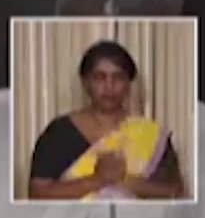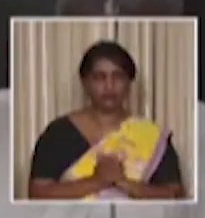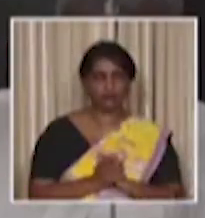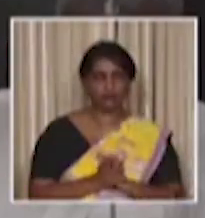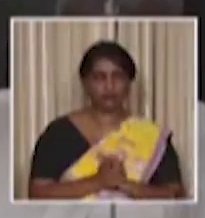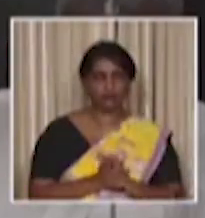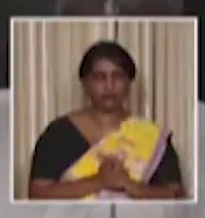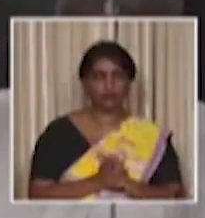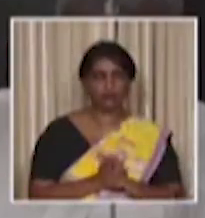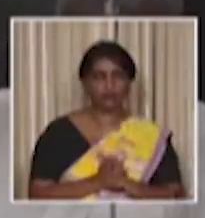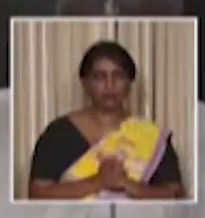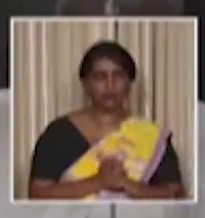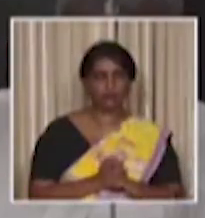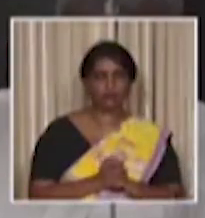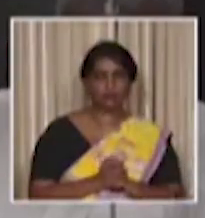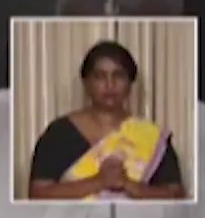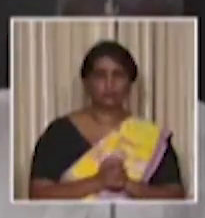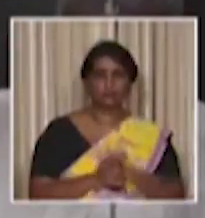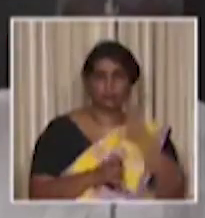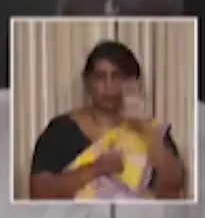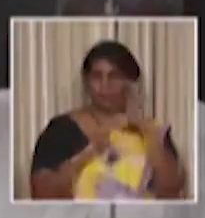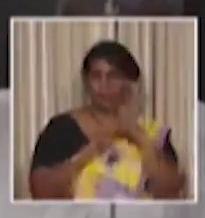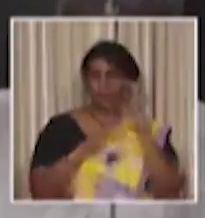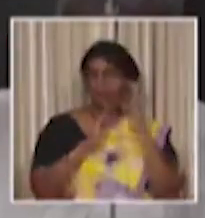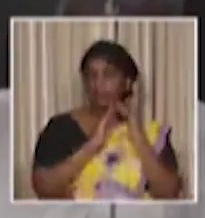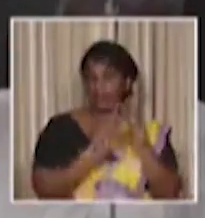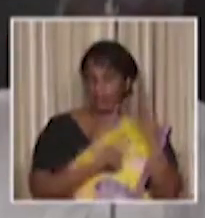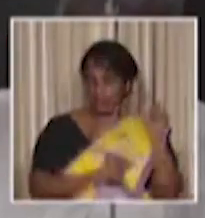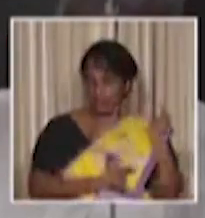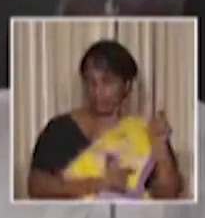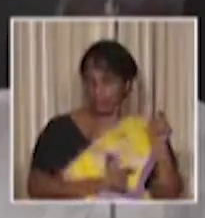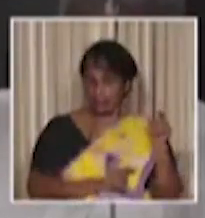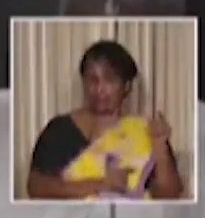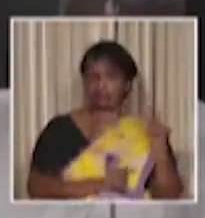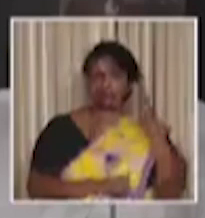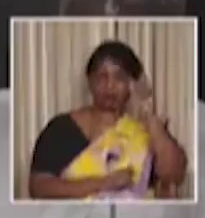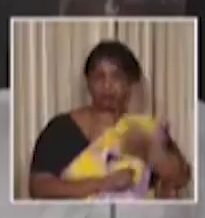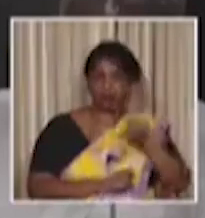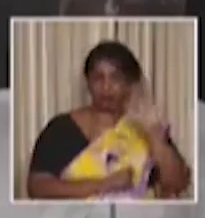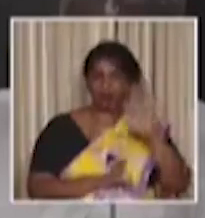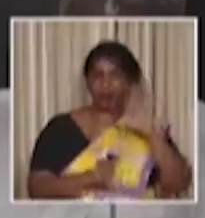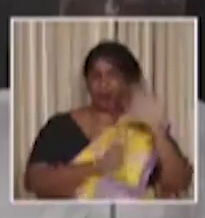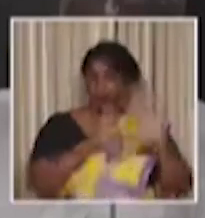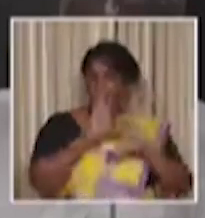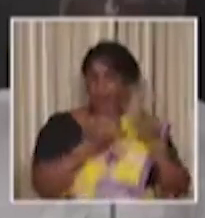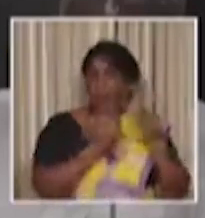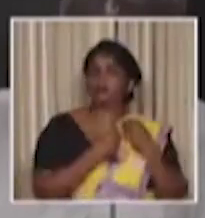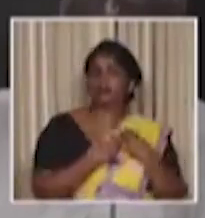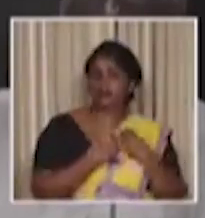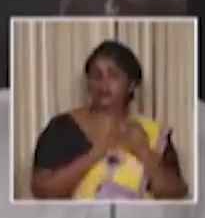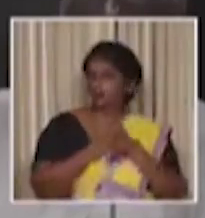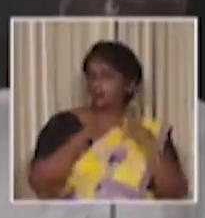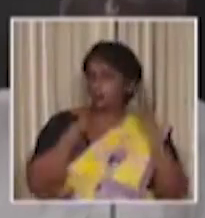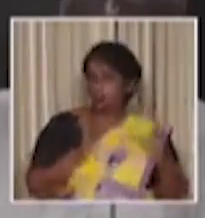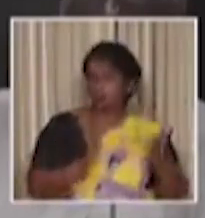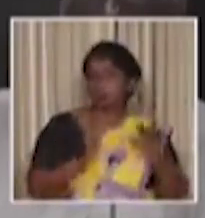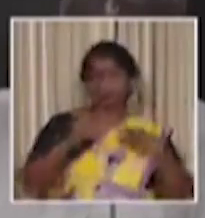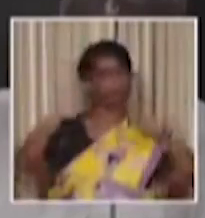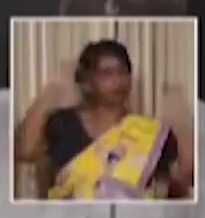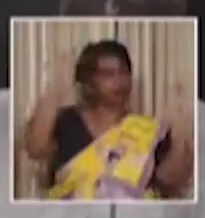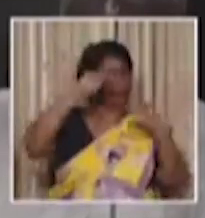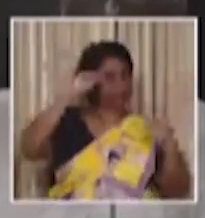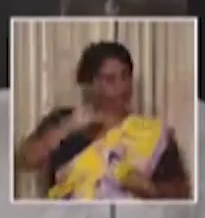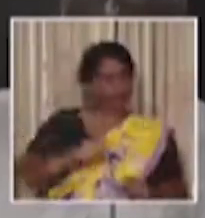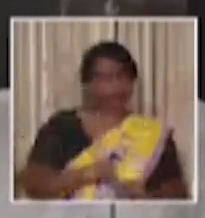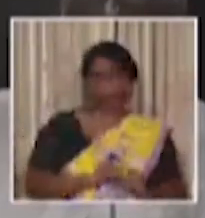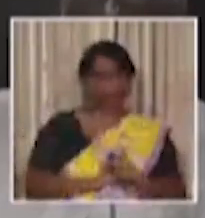අපේ මේ ඒ අදාළ දෙපාර්තමේන්තුවේ නිලධාරීන් විසින් දුන්න තොරතුරුත් එක්ක විශාල ප්‍රමාණයක් අතුලත් කළා